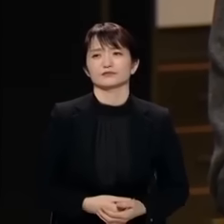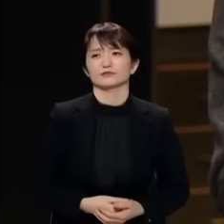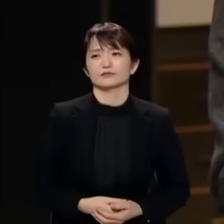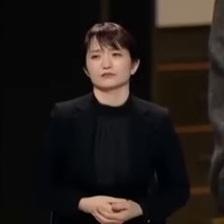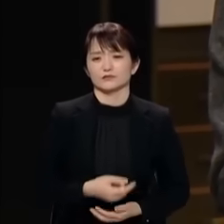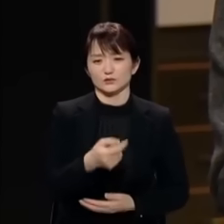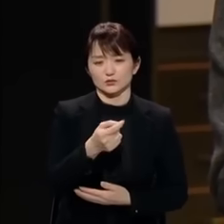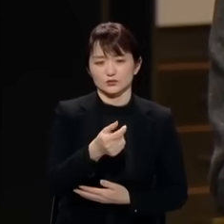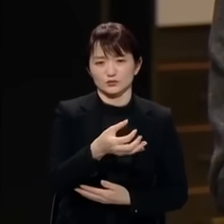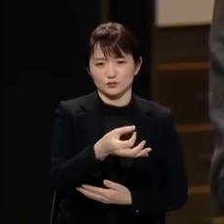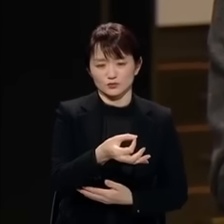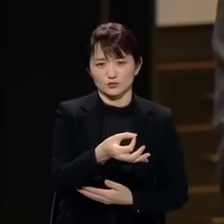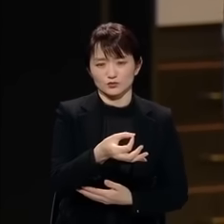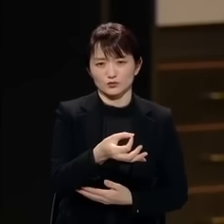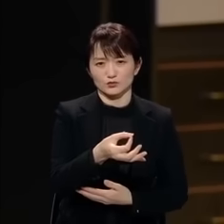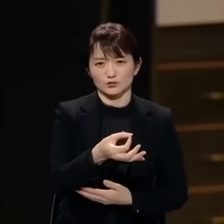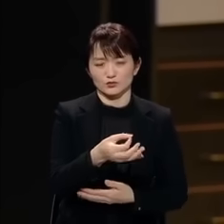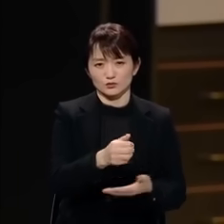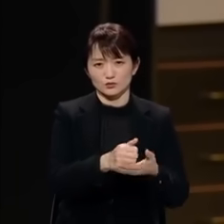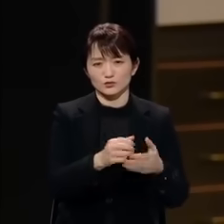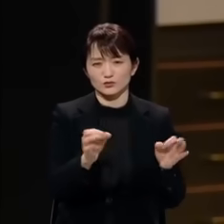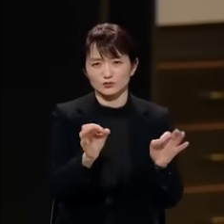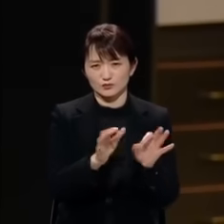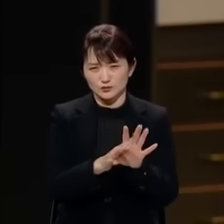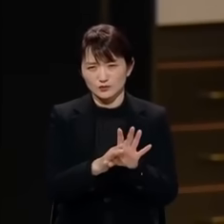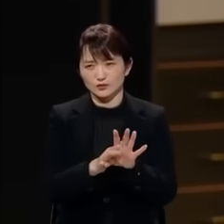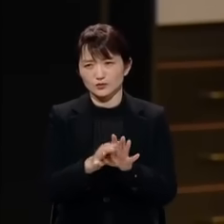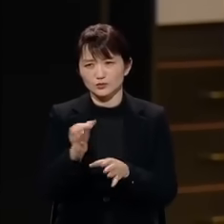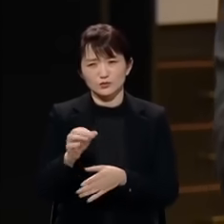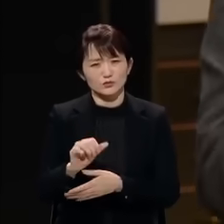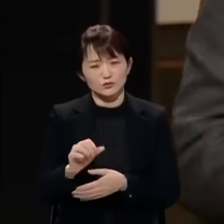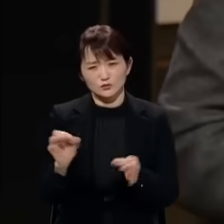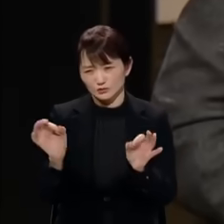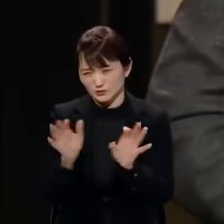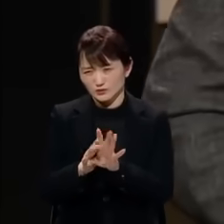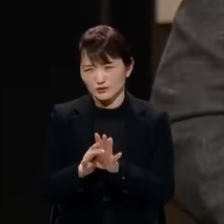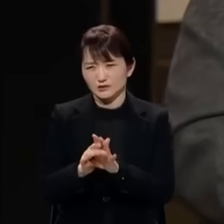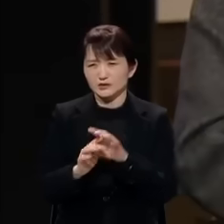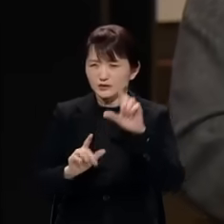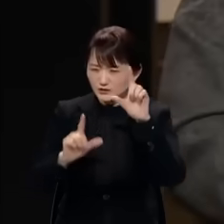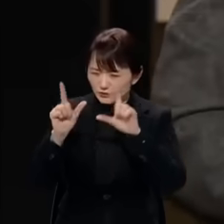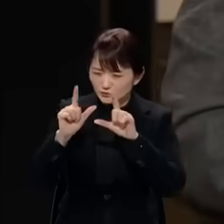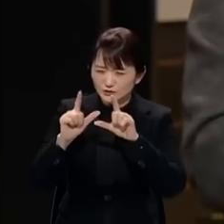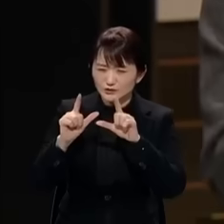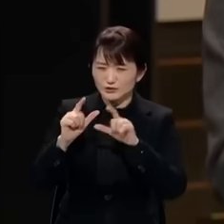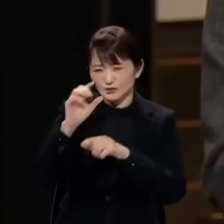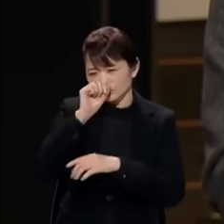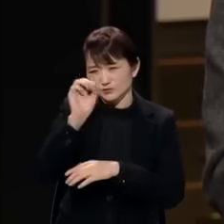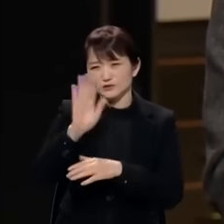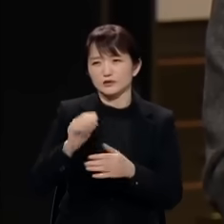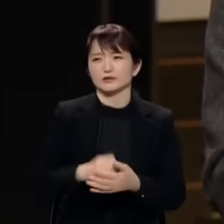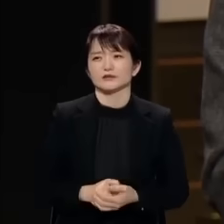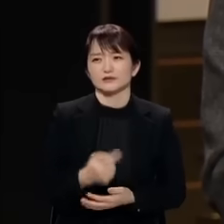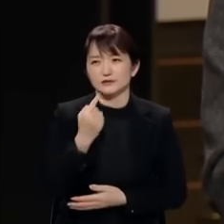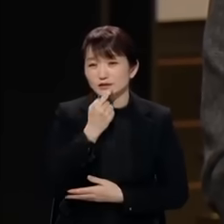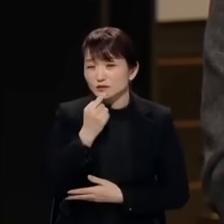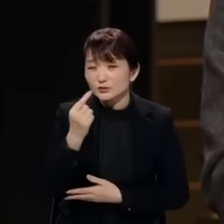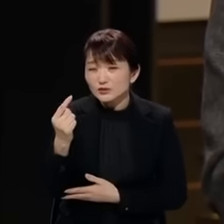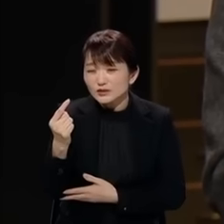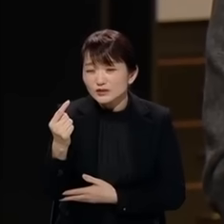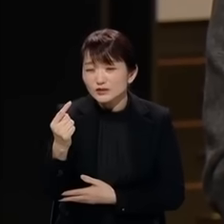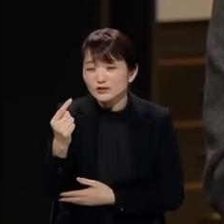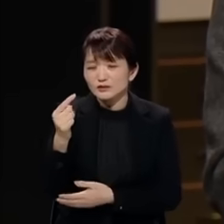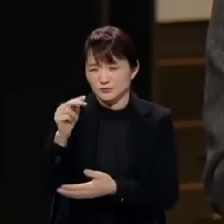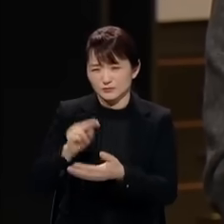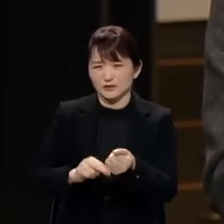푼돈으로 손님 잃고 돈도 잃고 이미지도 잃어버렸네 하셨는데 또 일부이 가족분들께서는 이현진 님 케이크는 마진이 안 남긴 해요